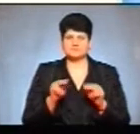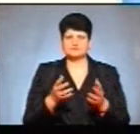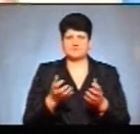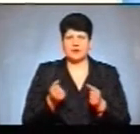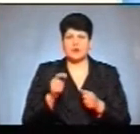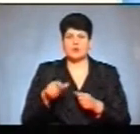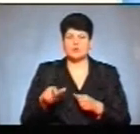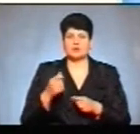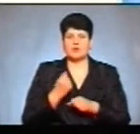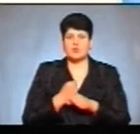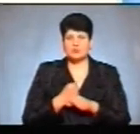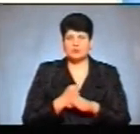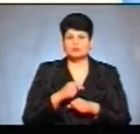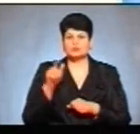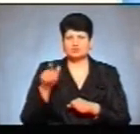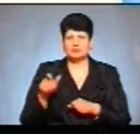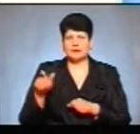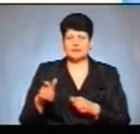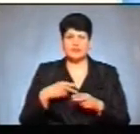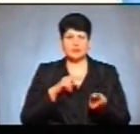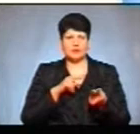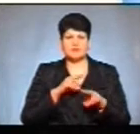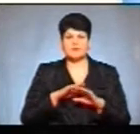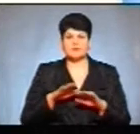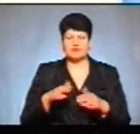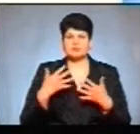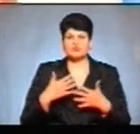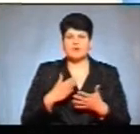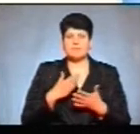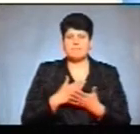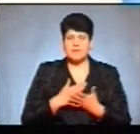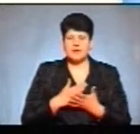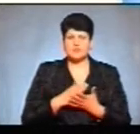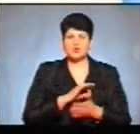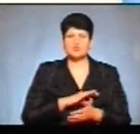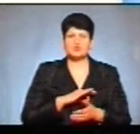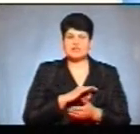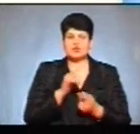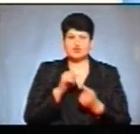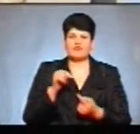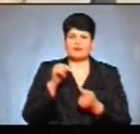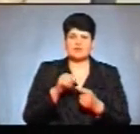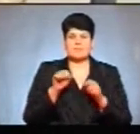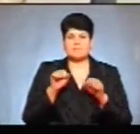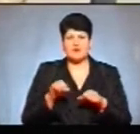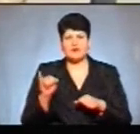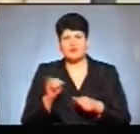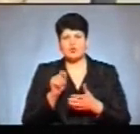на роботу. Значить, людина, яка доглядає дітей, вже має певні юридично визначені права і